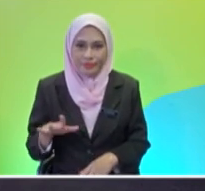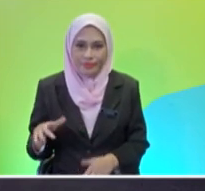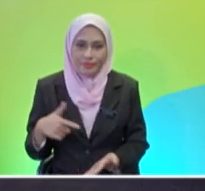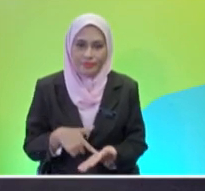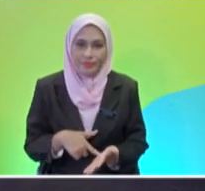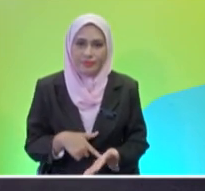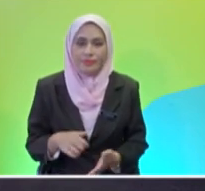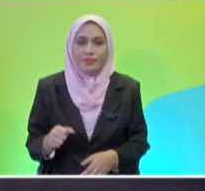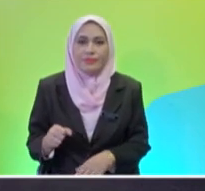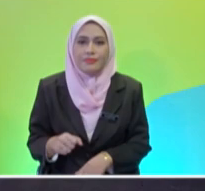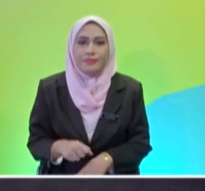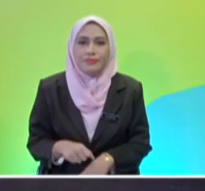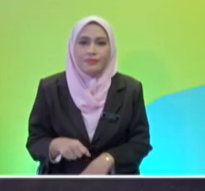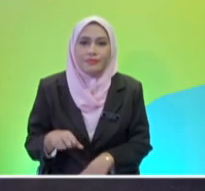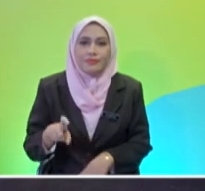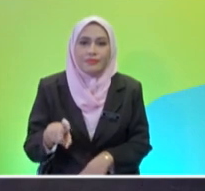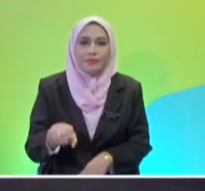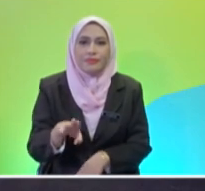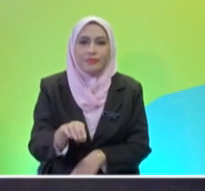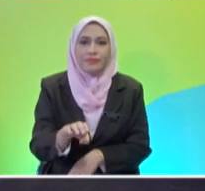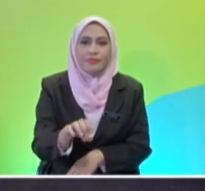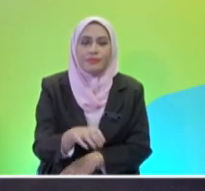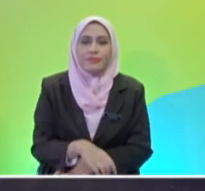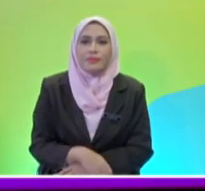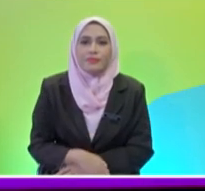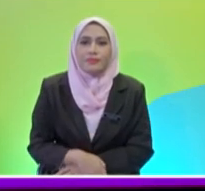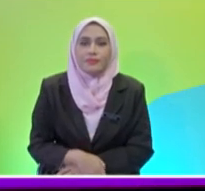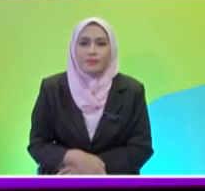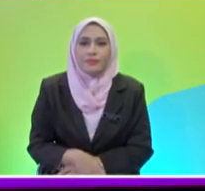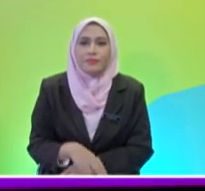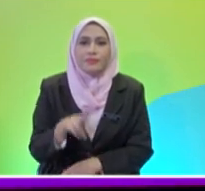ulat beluncas. Alright. Okey, satu, dua, mula.